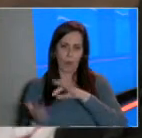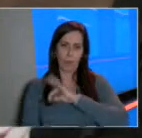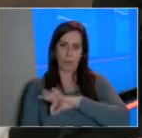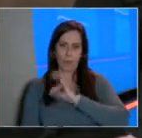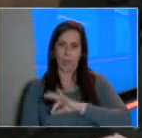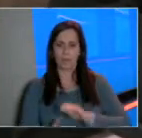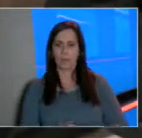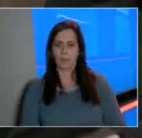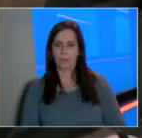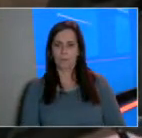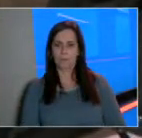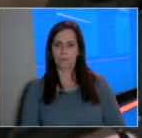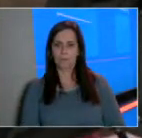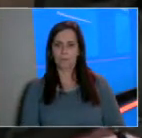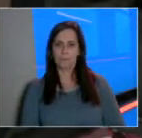ליברמן.